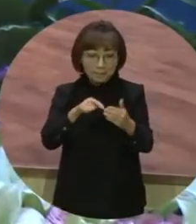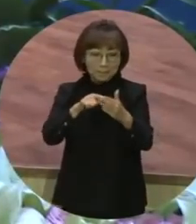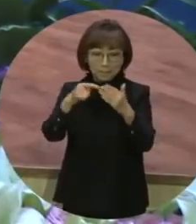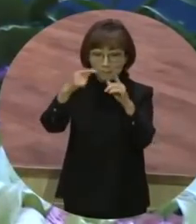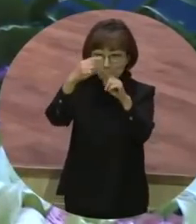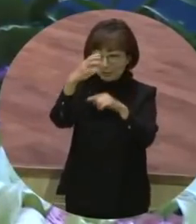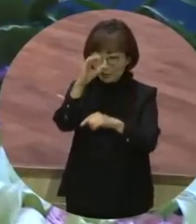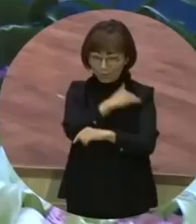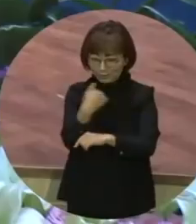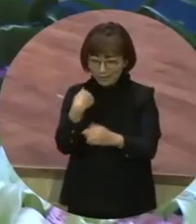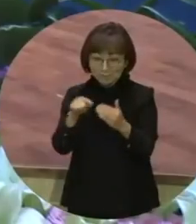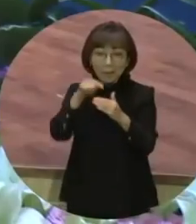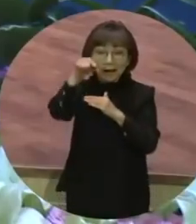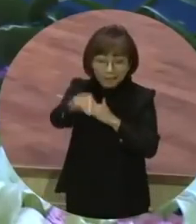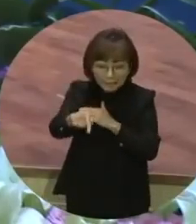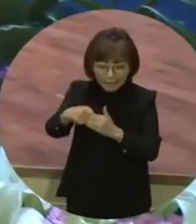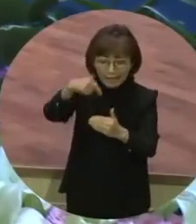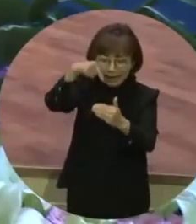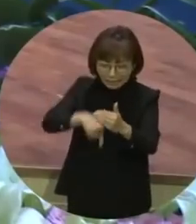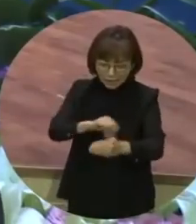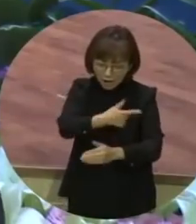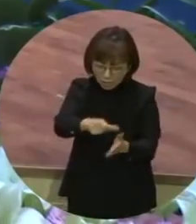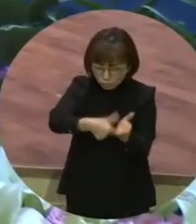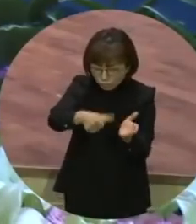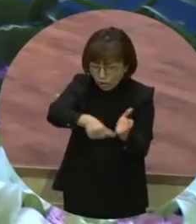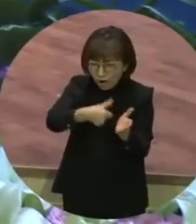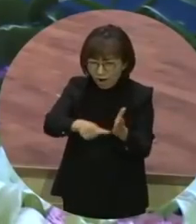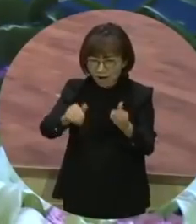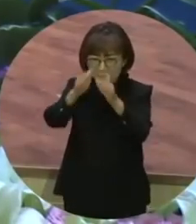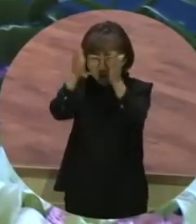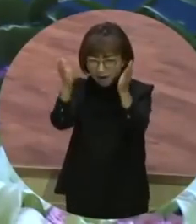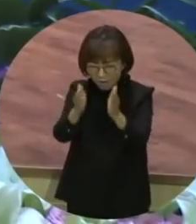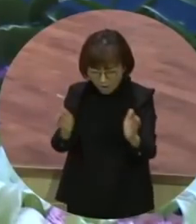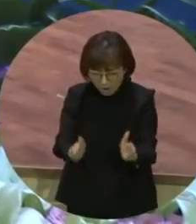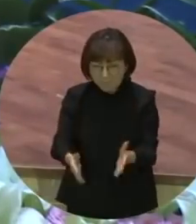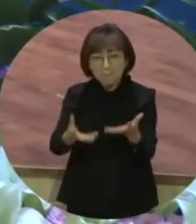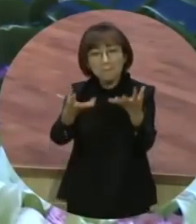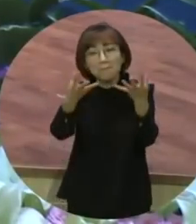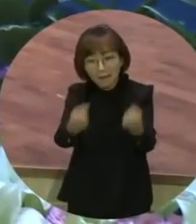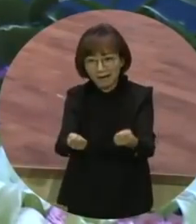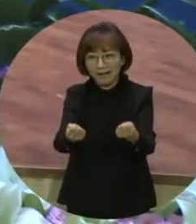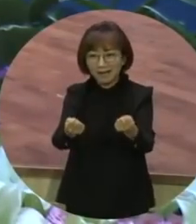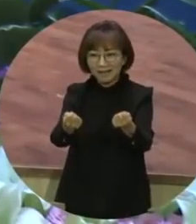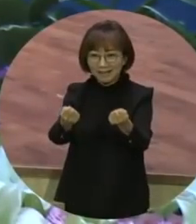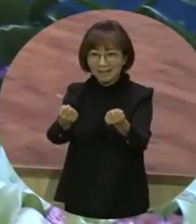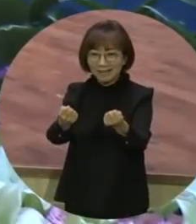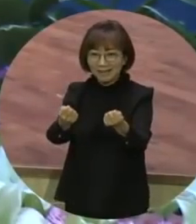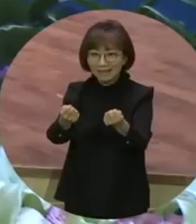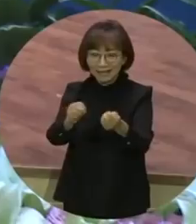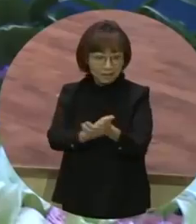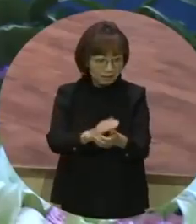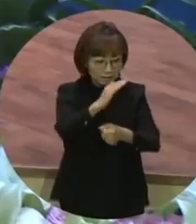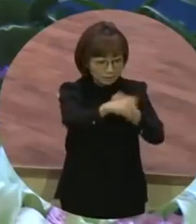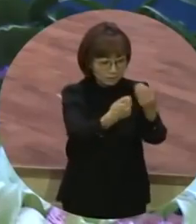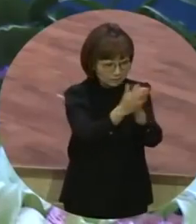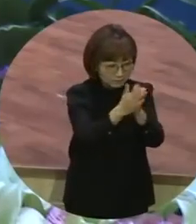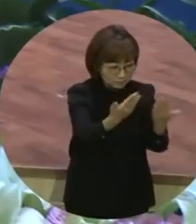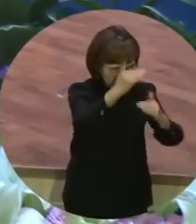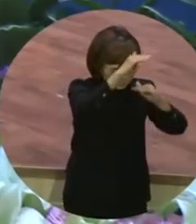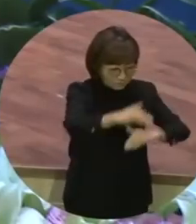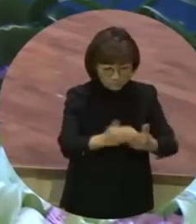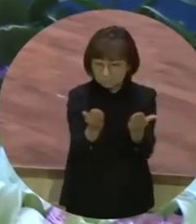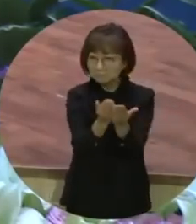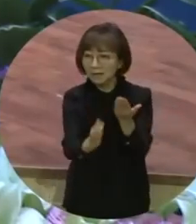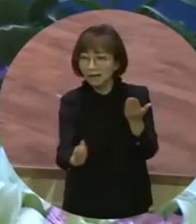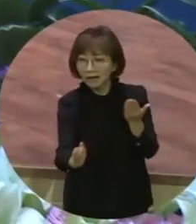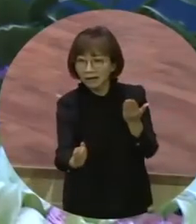안에서 참 뭐 형상들을 그렇게 많이 만들어놨어. 그 자체가 이 성경적으로 틀린 거예요. 하늘에